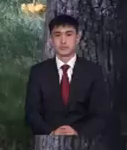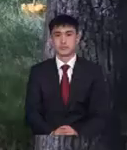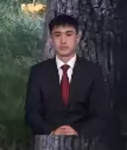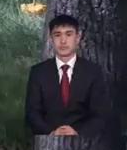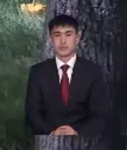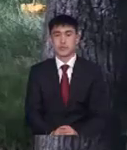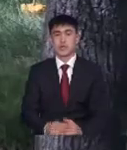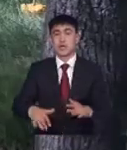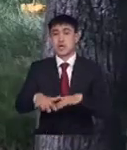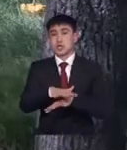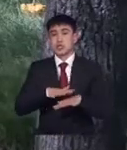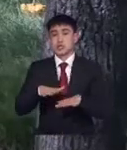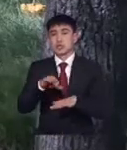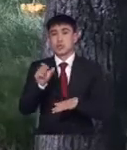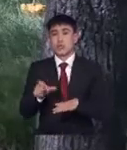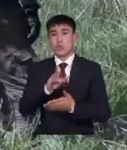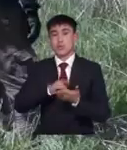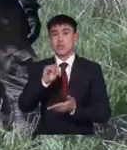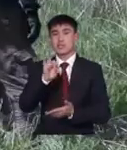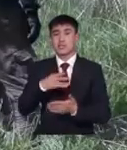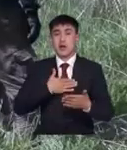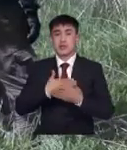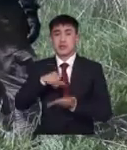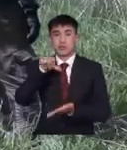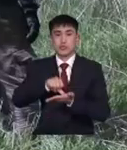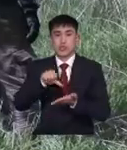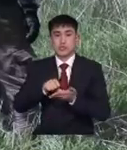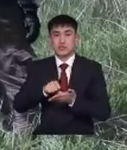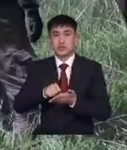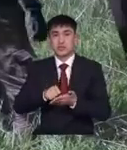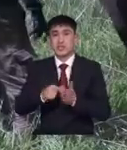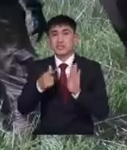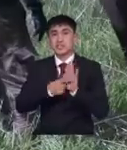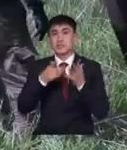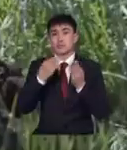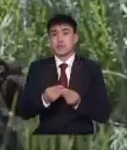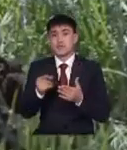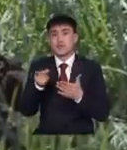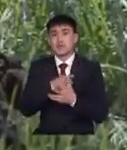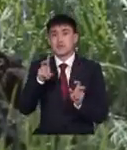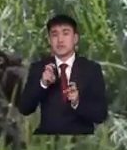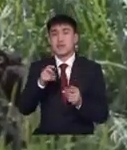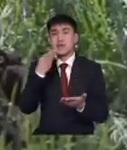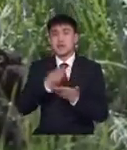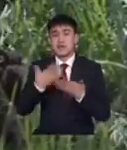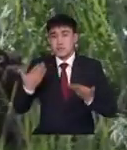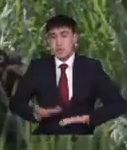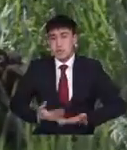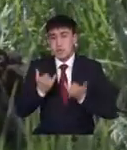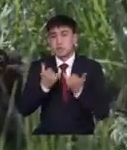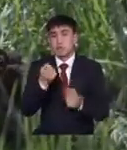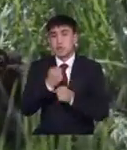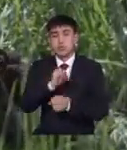Так жители города Есик Ембекши-Казахского района активно участвуют в очередной семидневке под названием «Киелимекен», посвященной работам